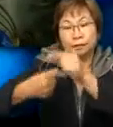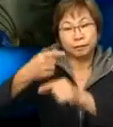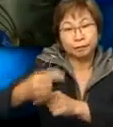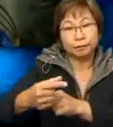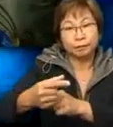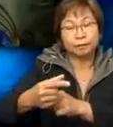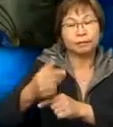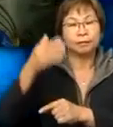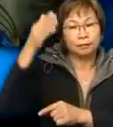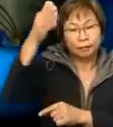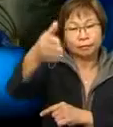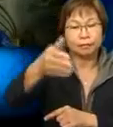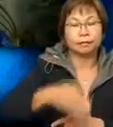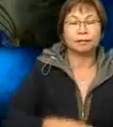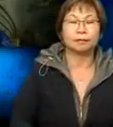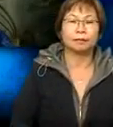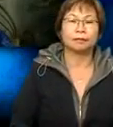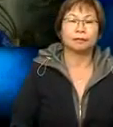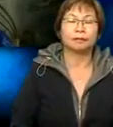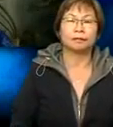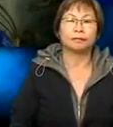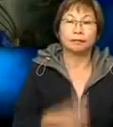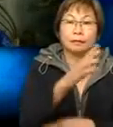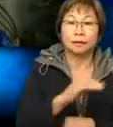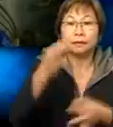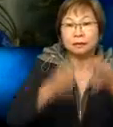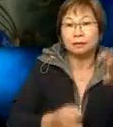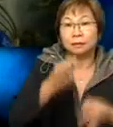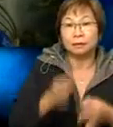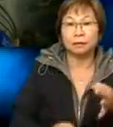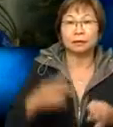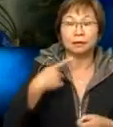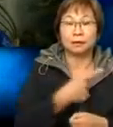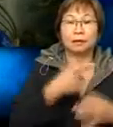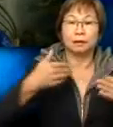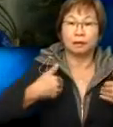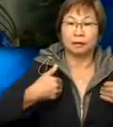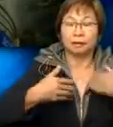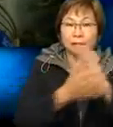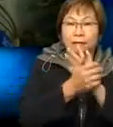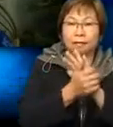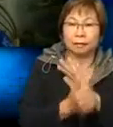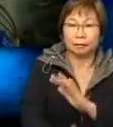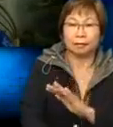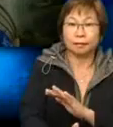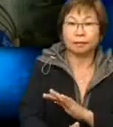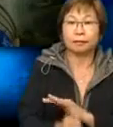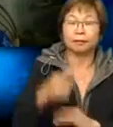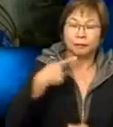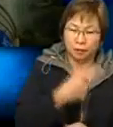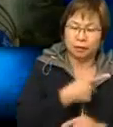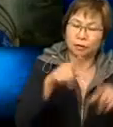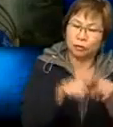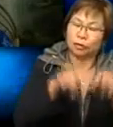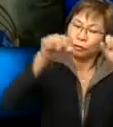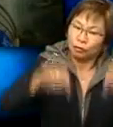generasi yang akan datang. Dan sekiranya kita mempunyai kemahiran,